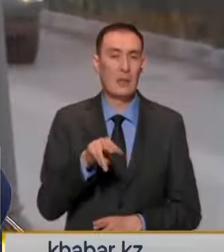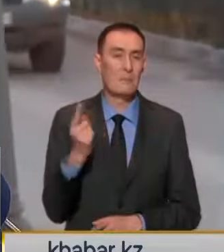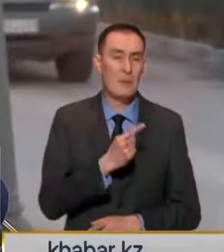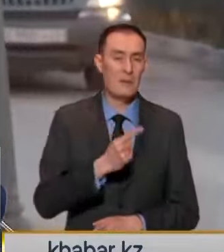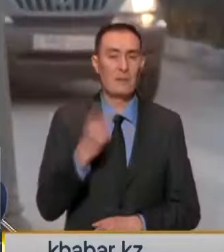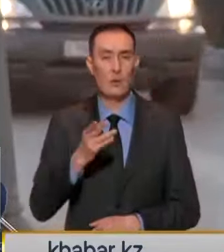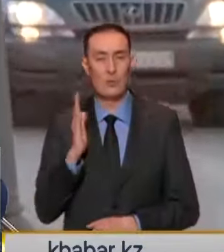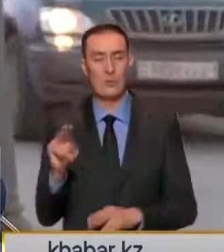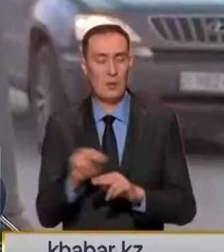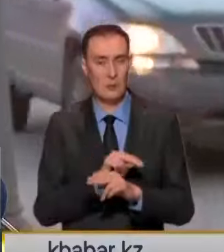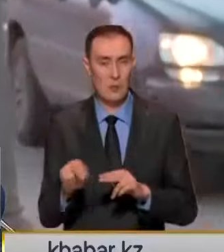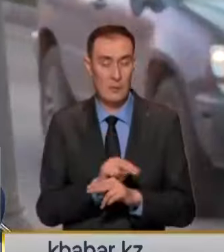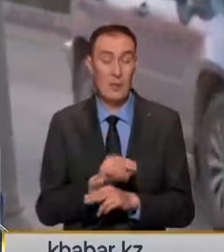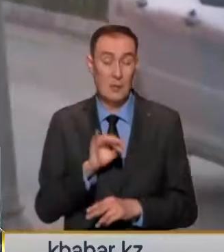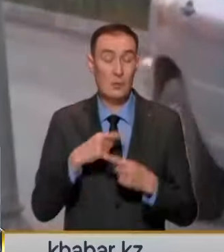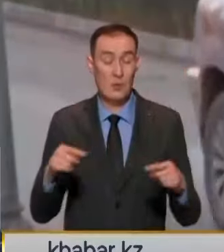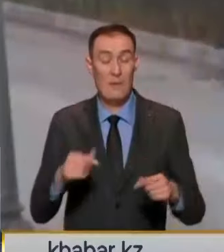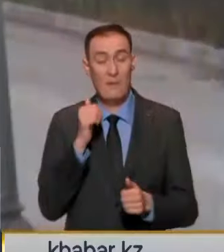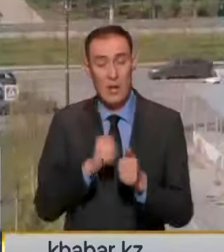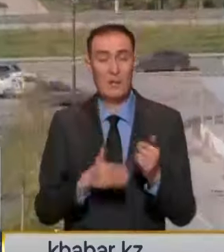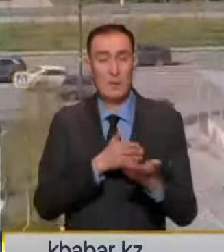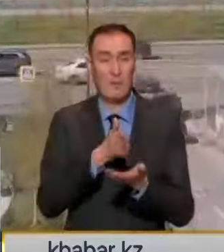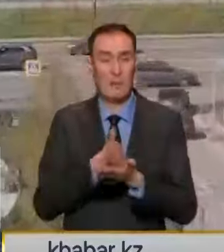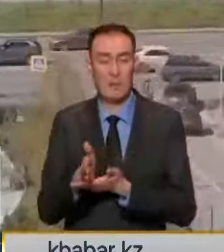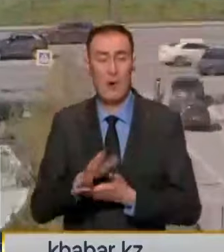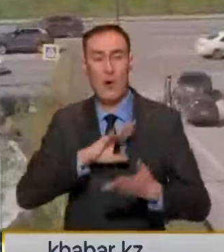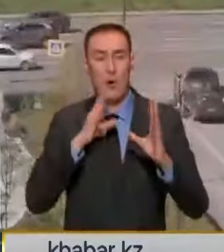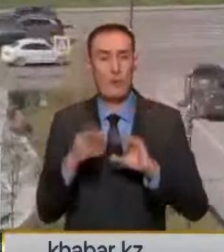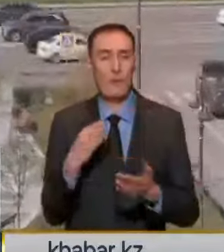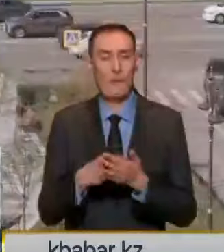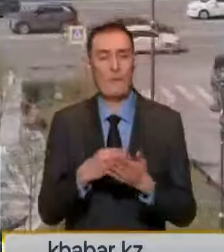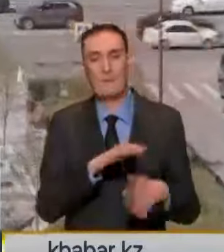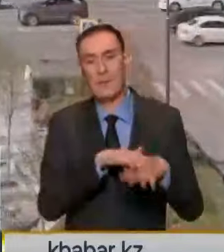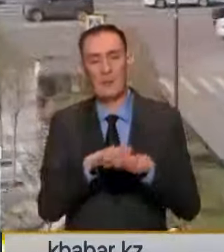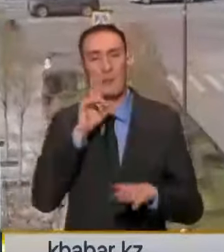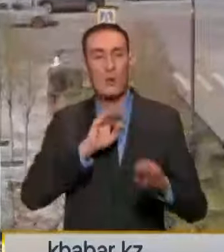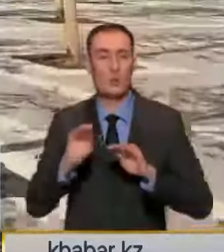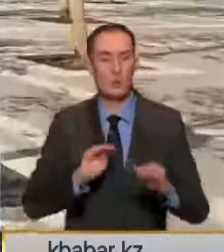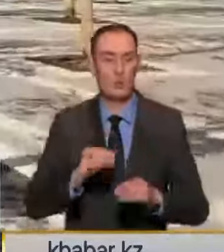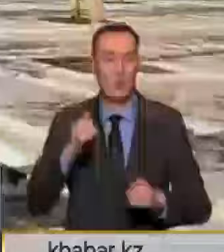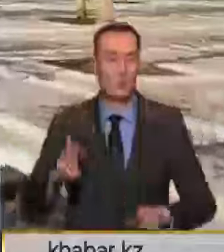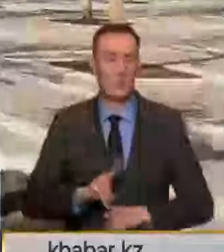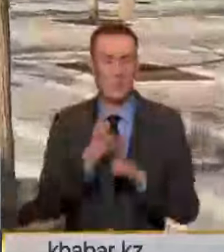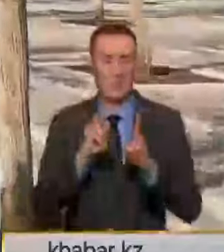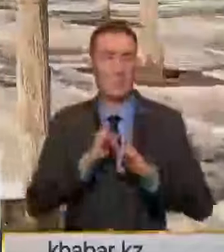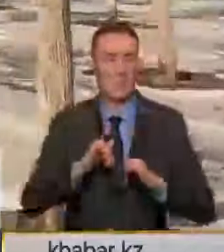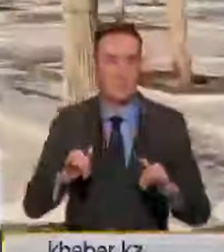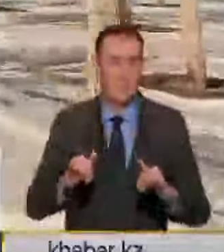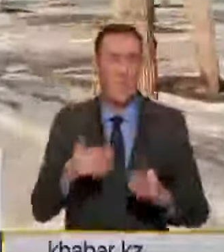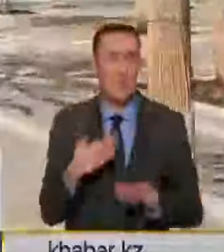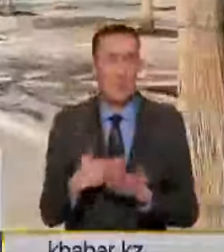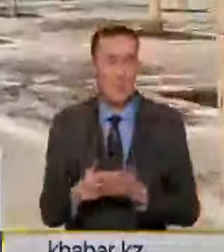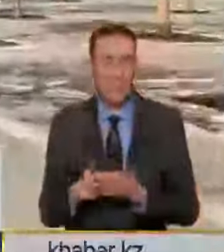будут реконструированы и так далее по всем направлениям. Объем финансирования на благоустройство Астаны постепенно растет. Как